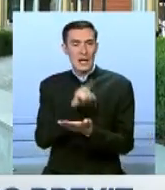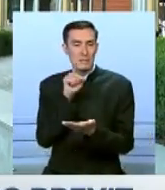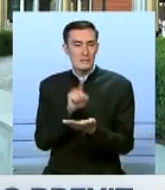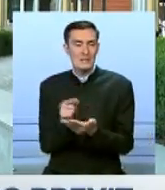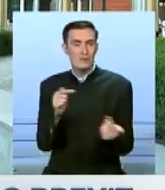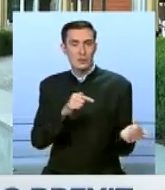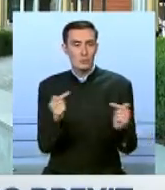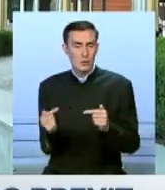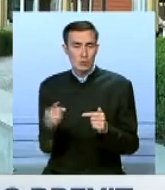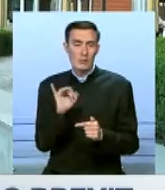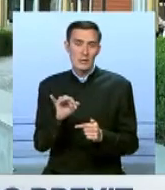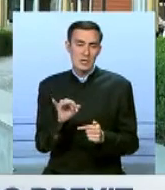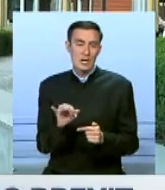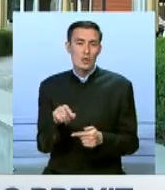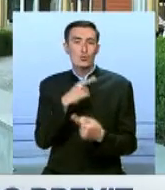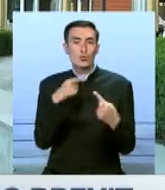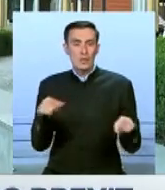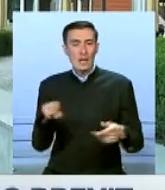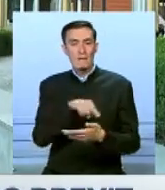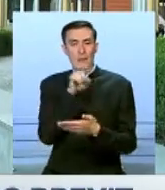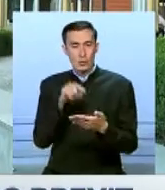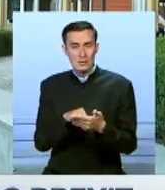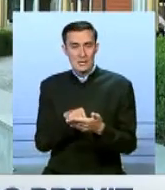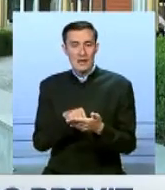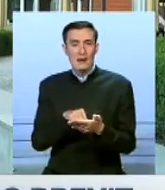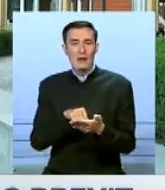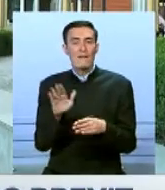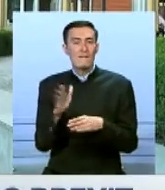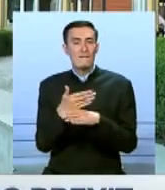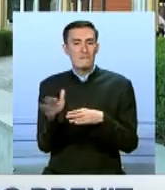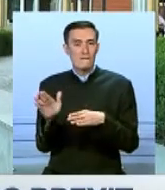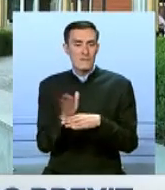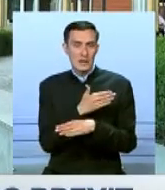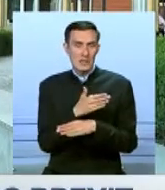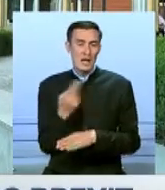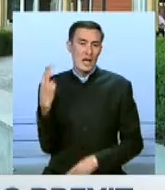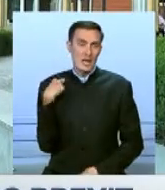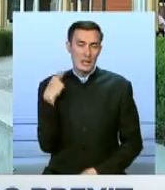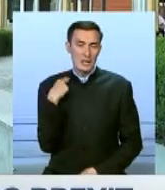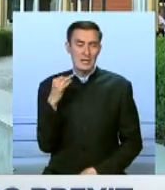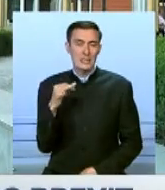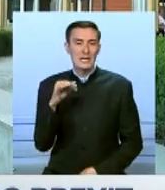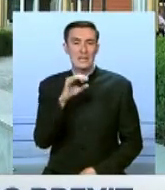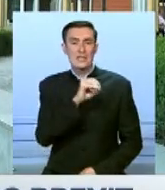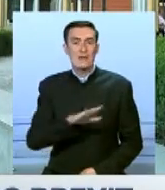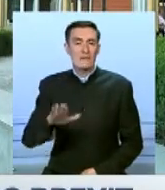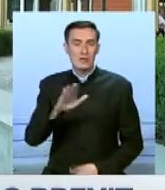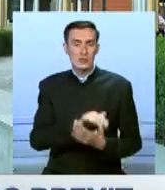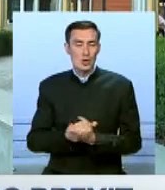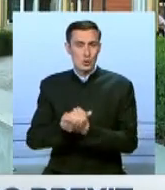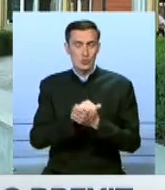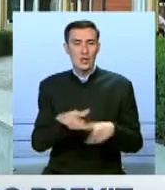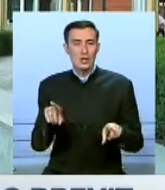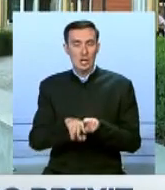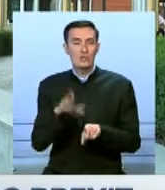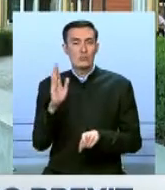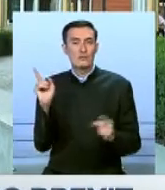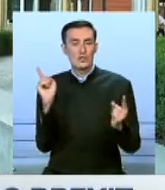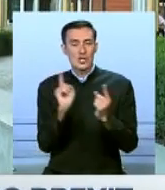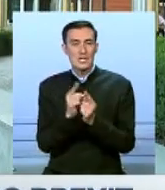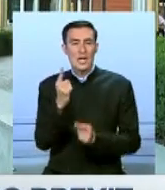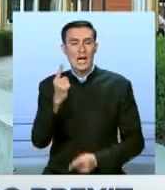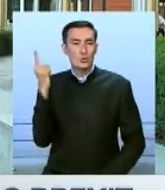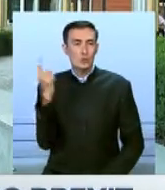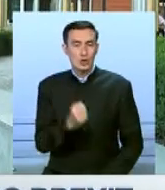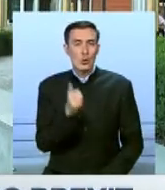друг перед другом и по прочим вопросам выхода Великобритании из ЕС. Стороны договорились также встречаться